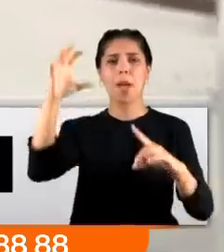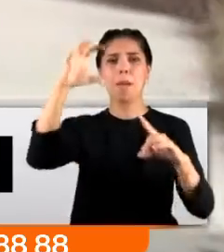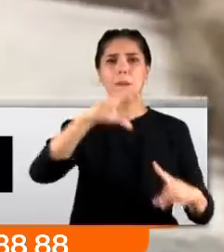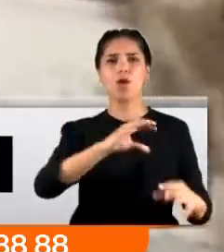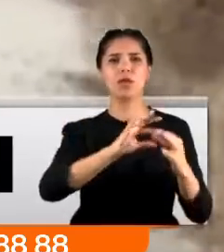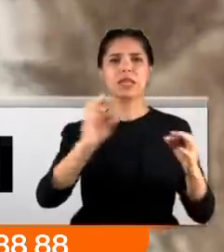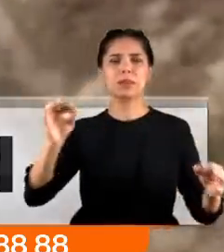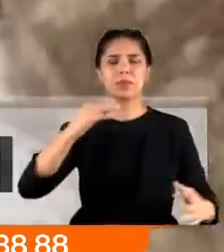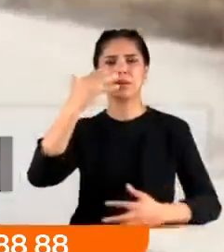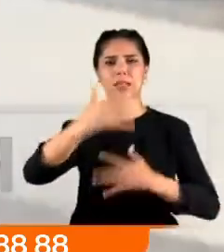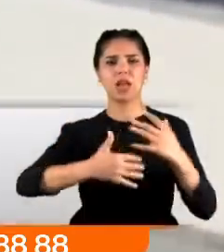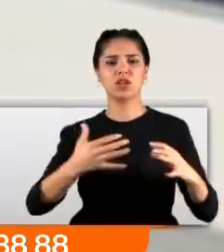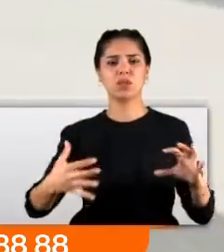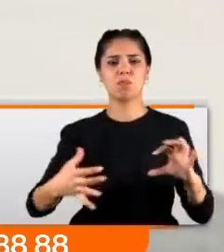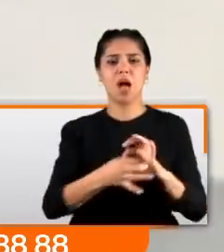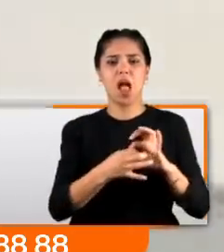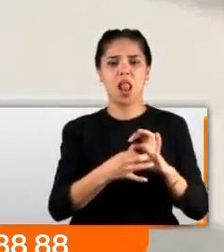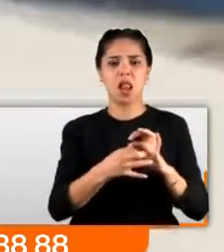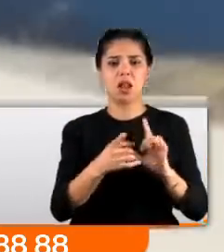dolandı.